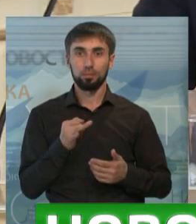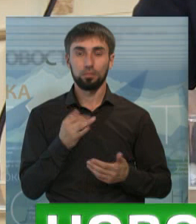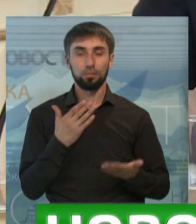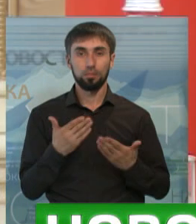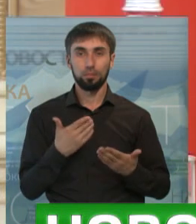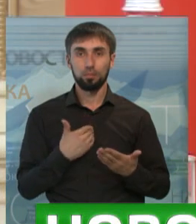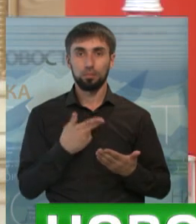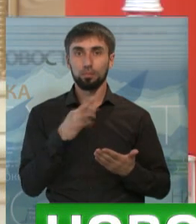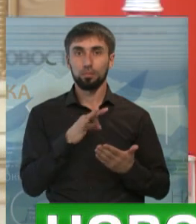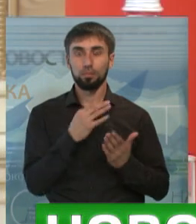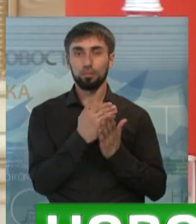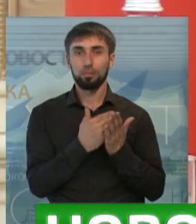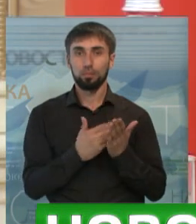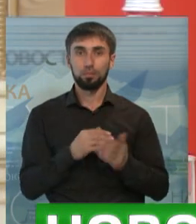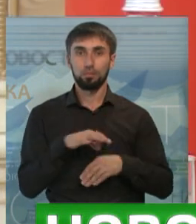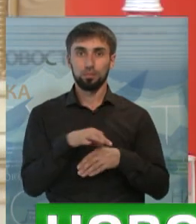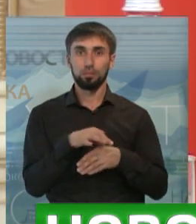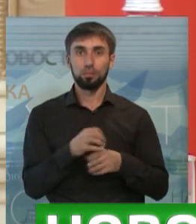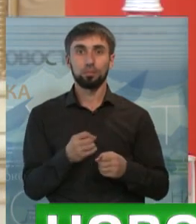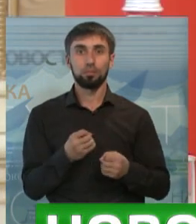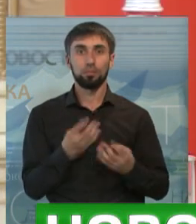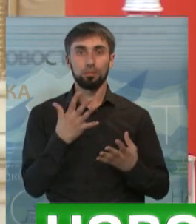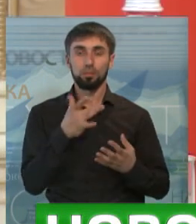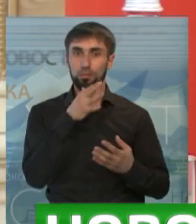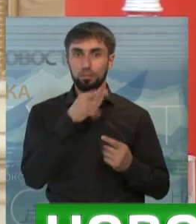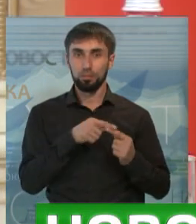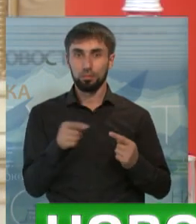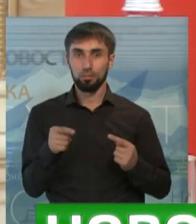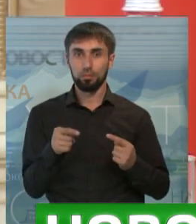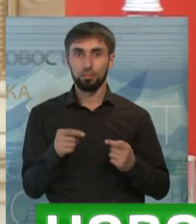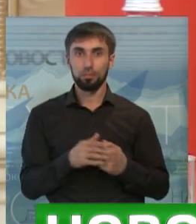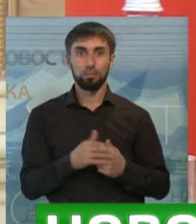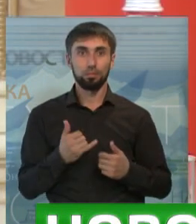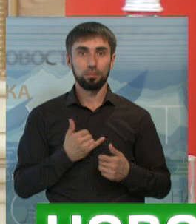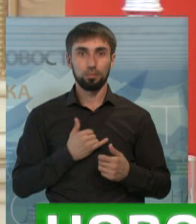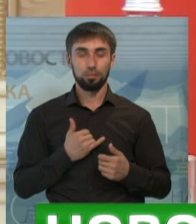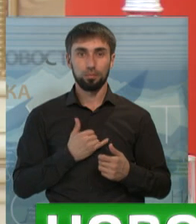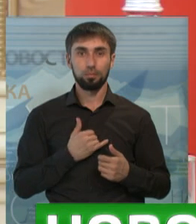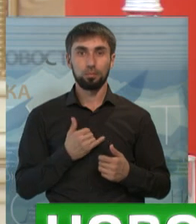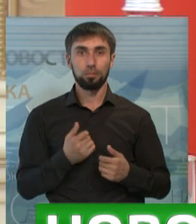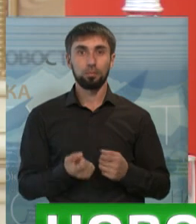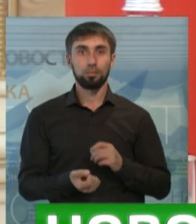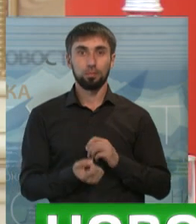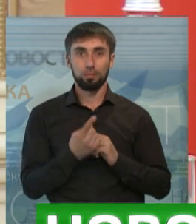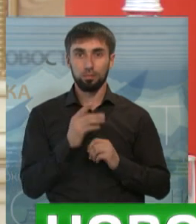поэтапно пойдем я думаю через определенное время у нас появится